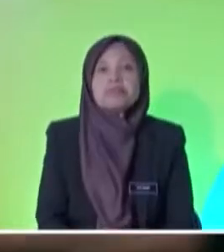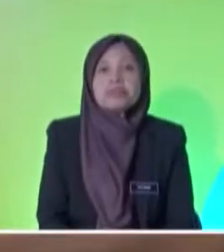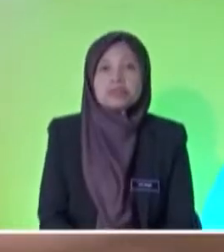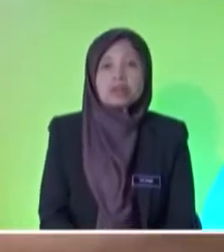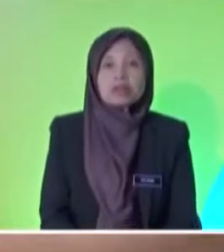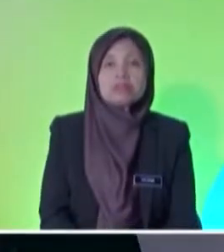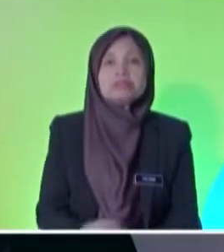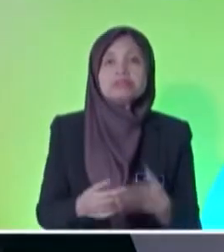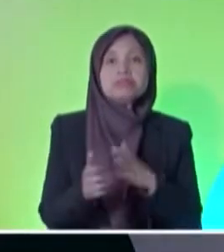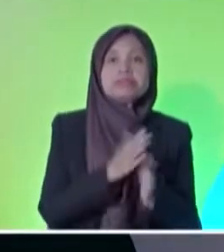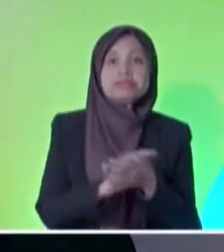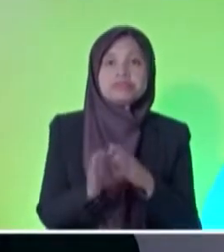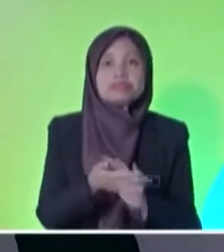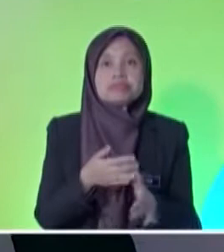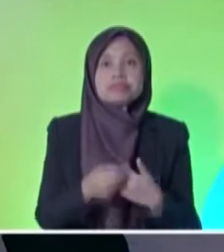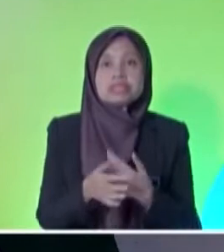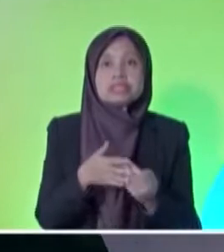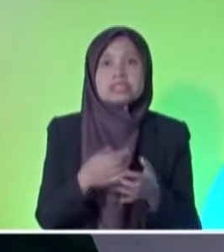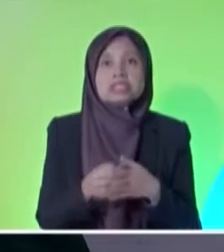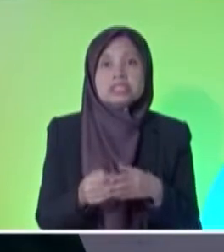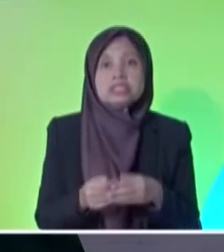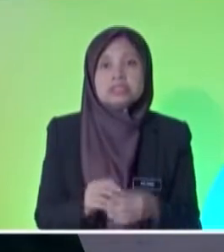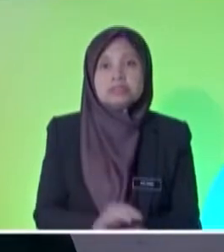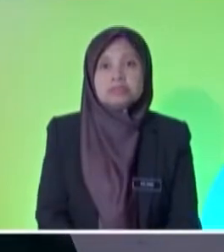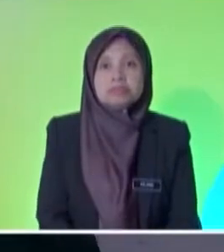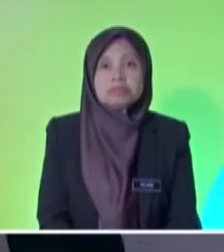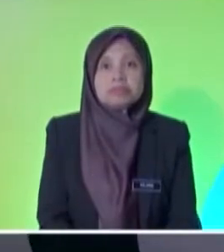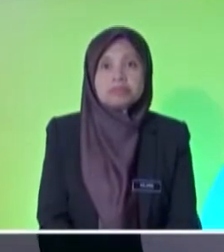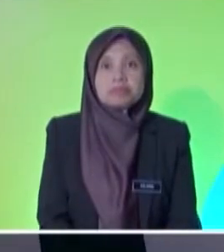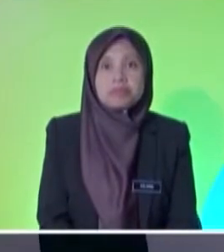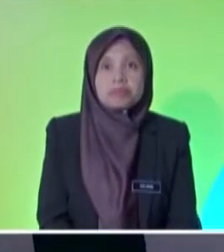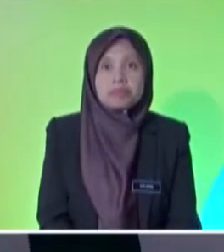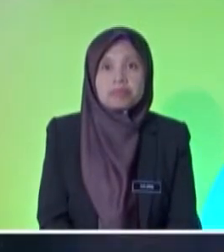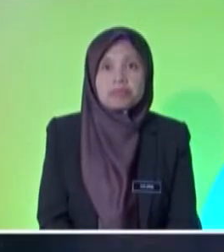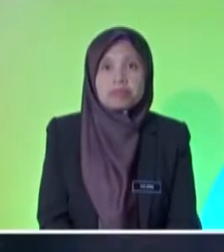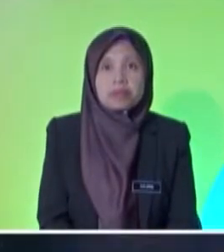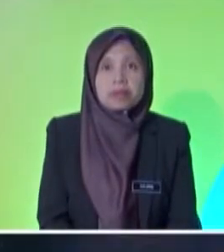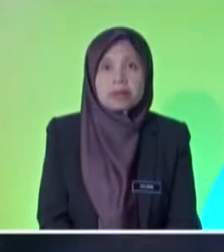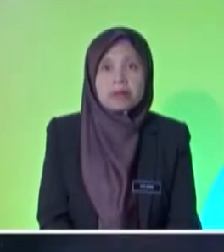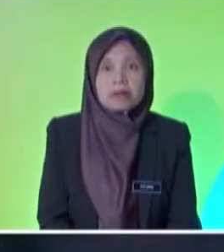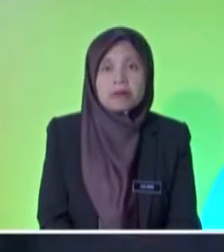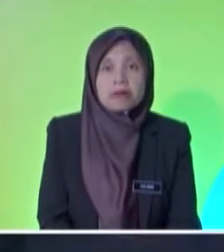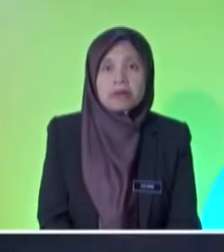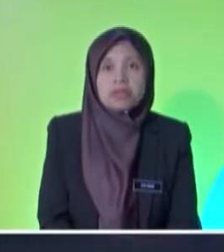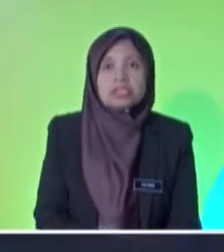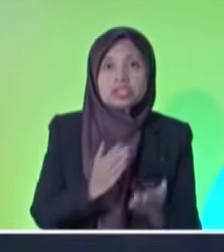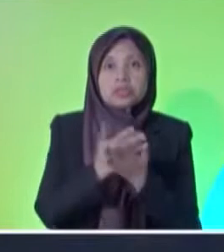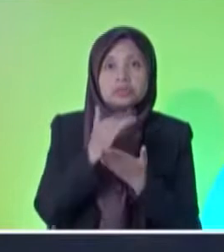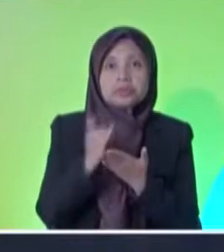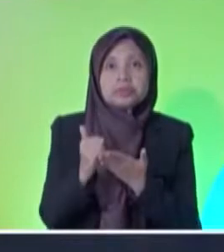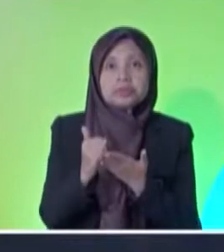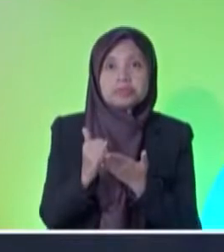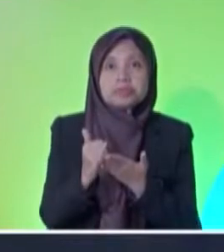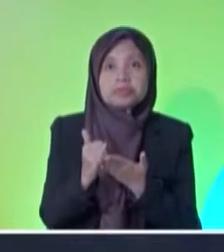khakee a'alam bissawab hamba Allah Untuk level seterusnya balik